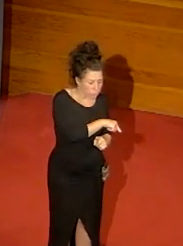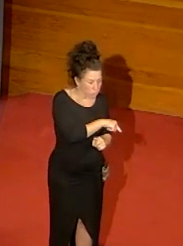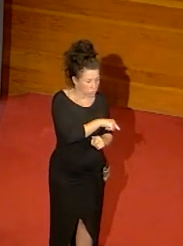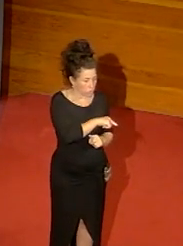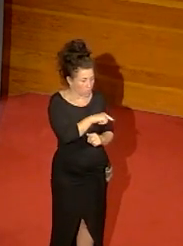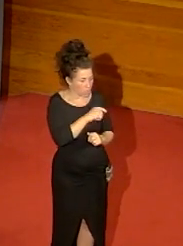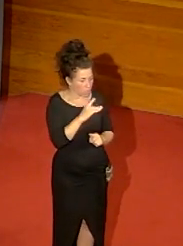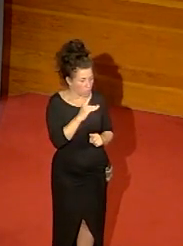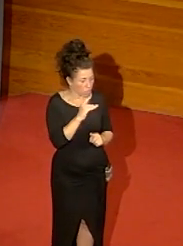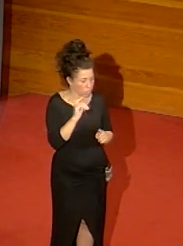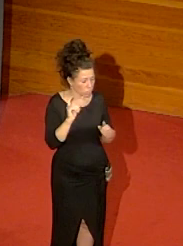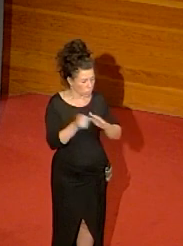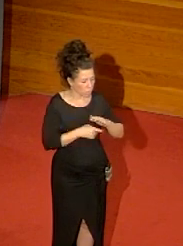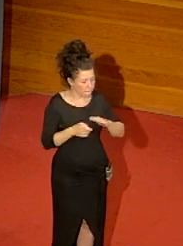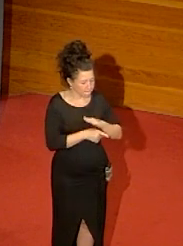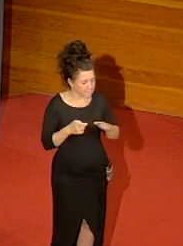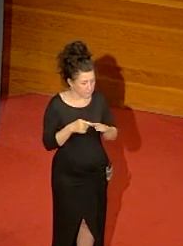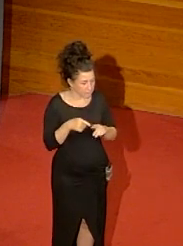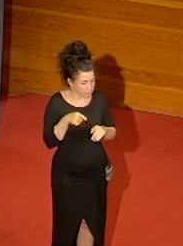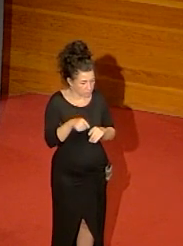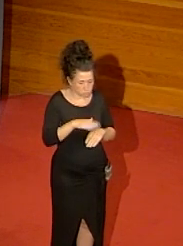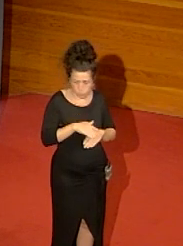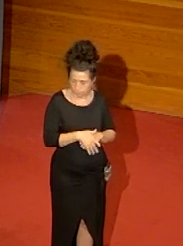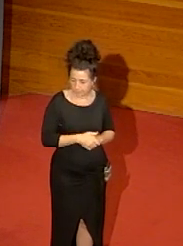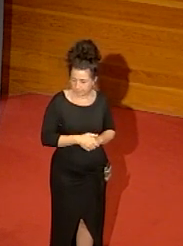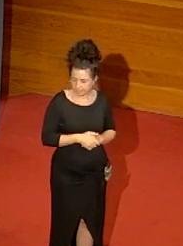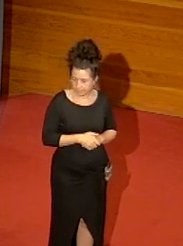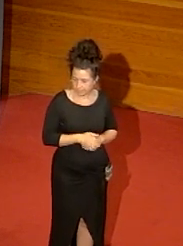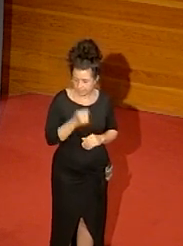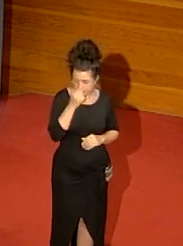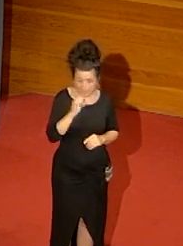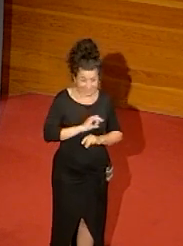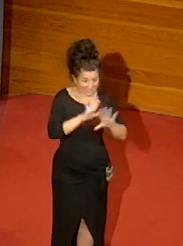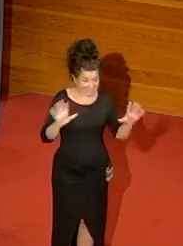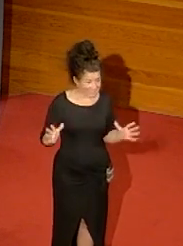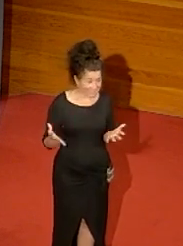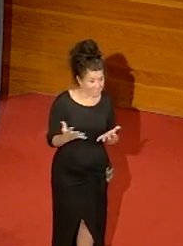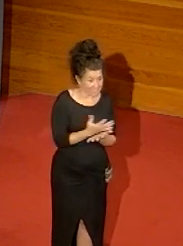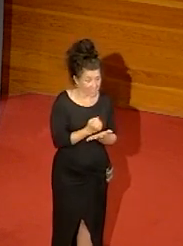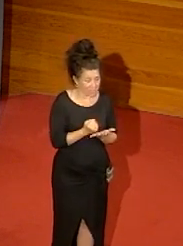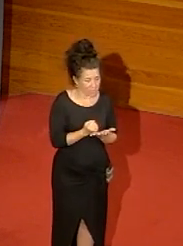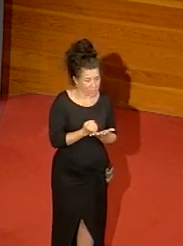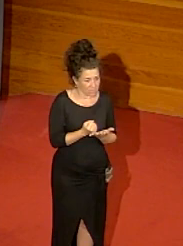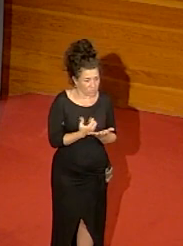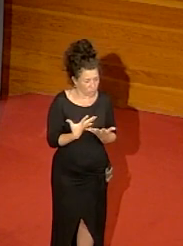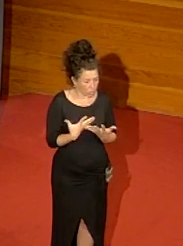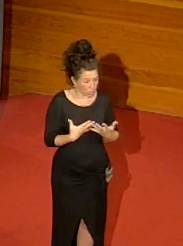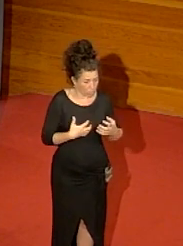gatazkarekin eragindu guztia. Argi dagoena da, inork ez duela atsegin datorkigun mundu zatitua,